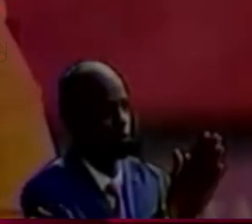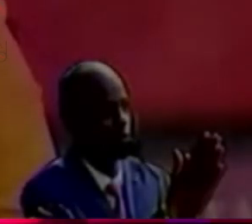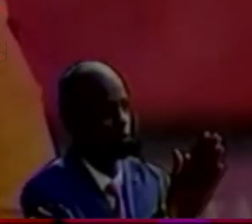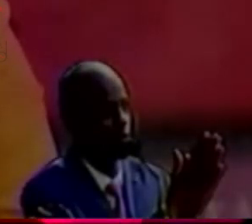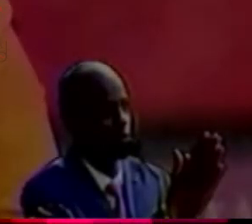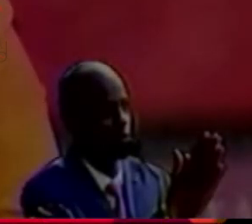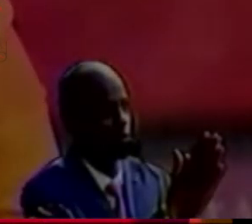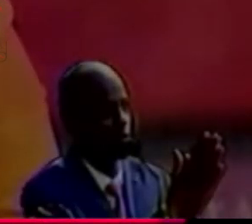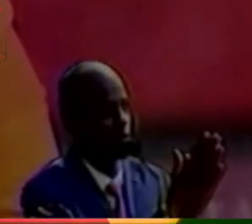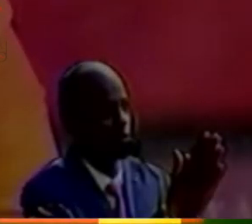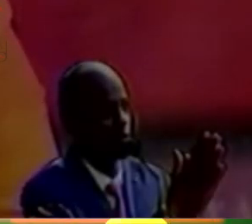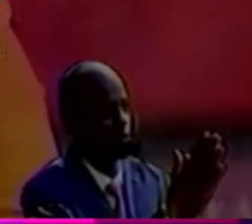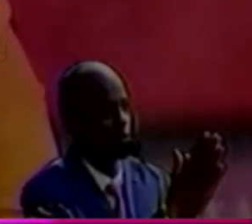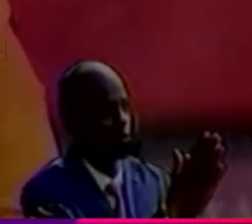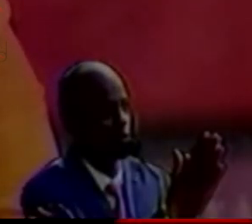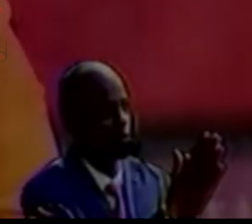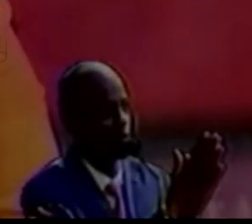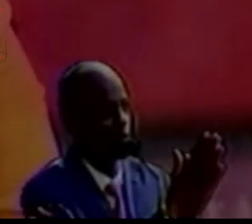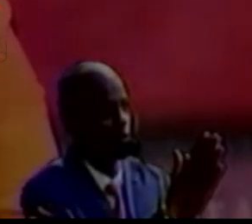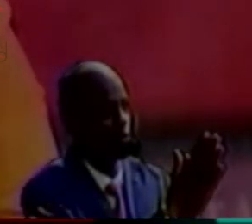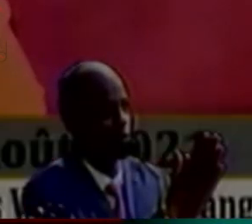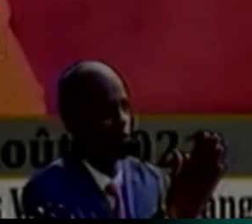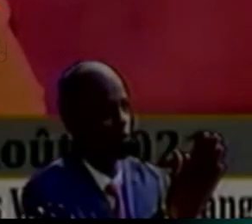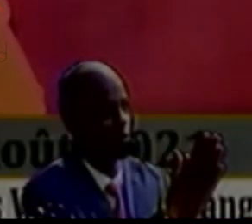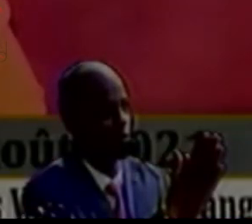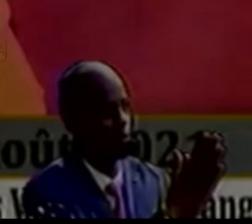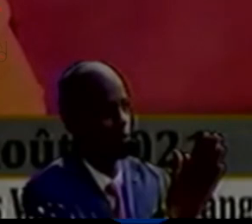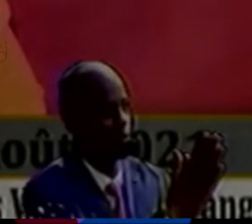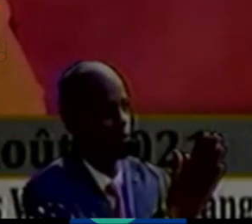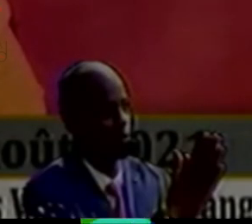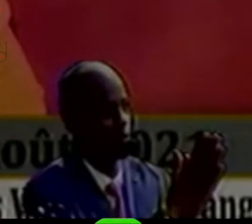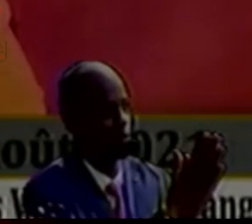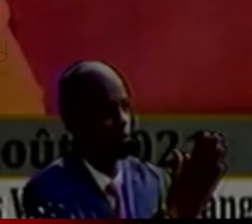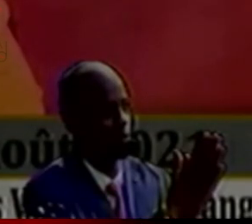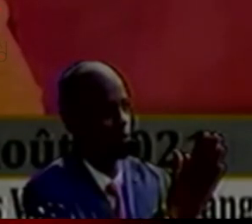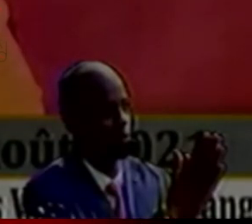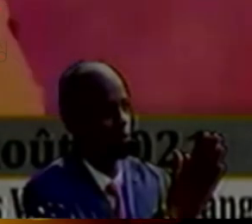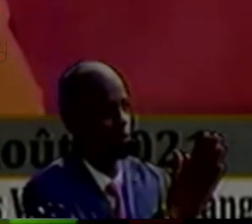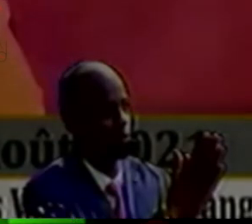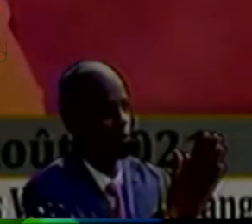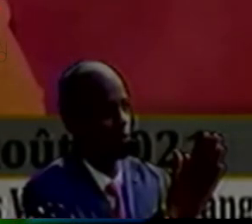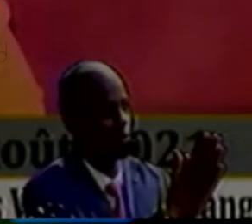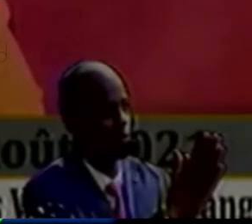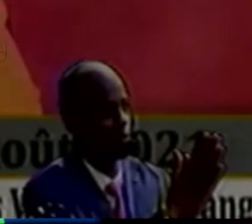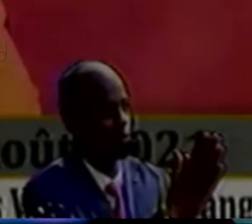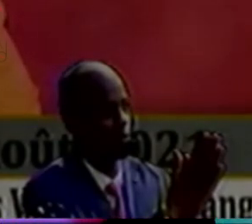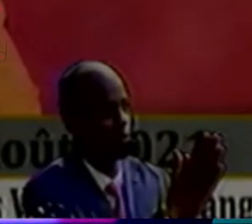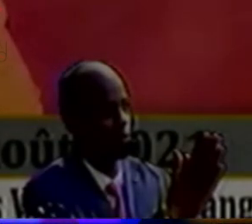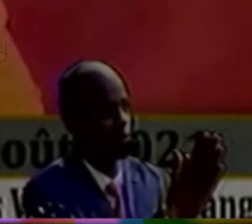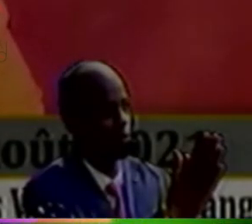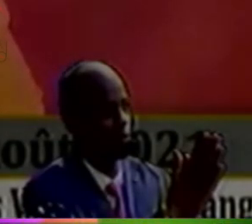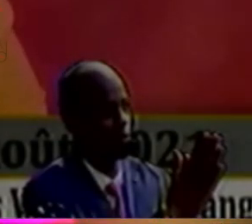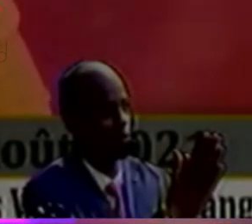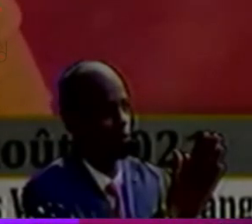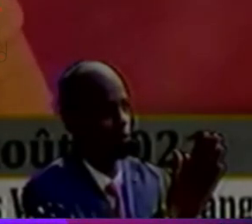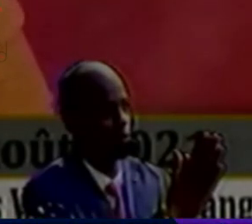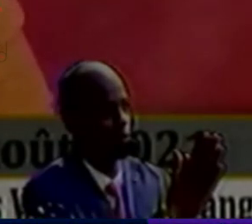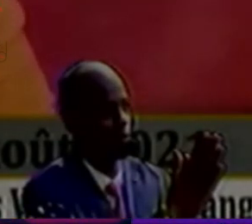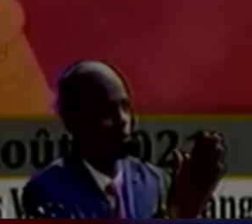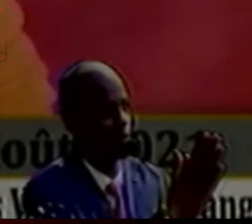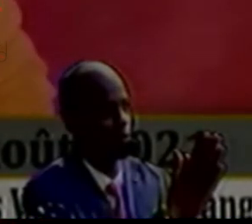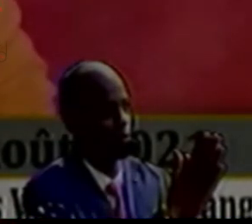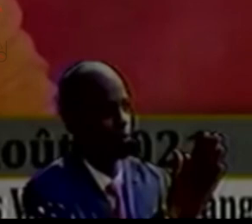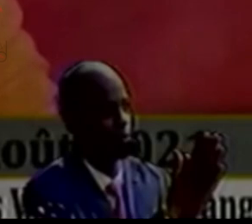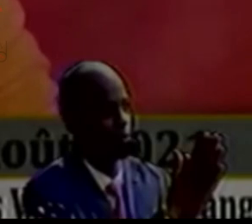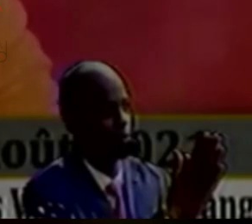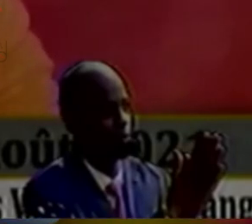à mobiliser force pour porter solidarité aux victimes de tremblement et de tempête tropicale qui frappait le grand